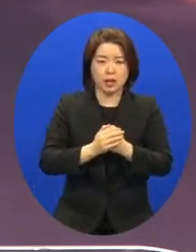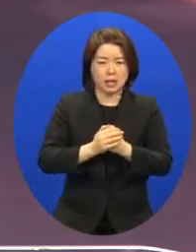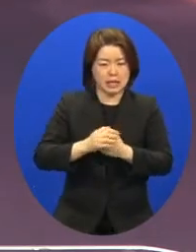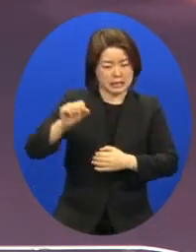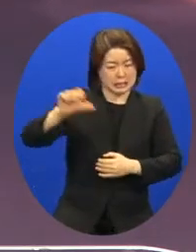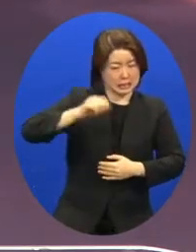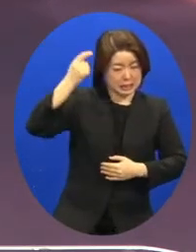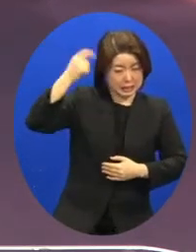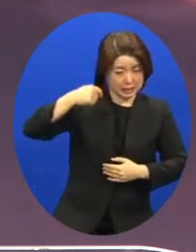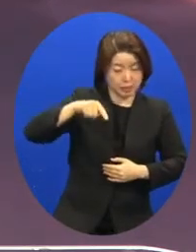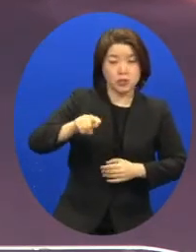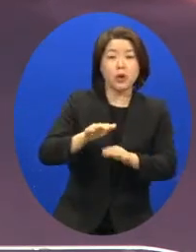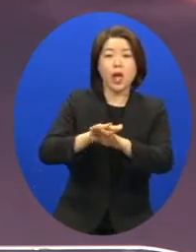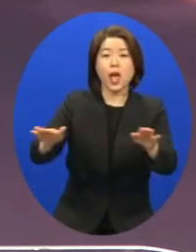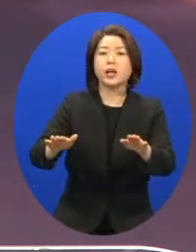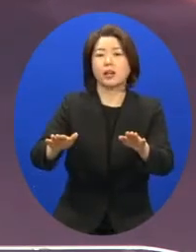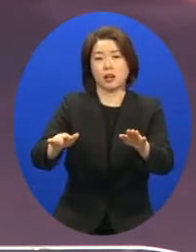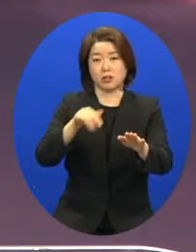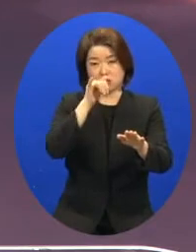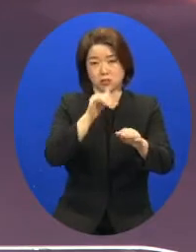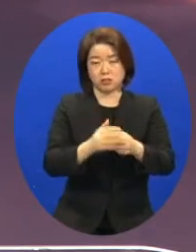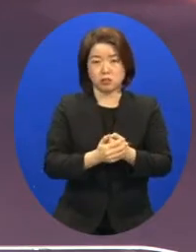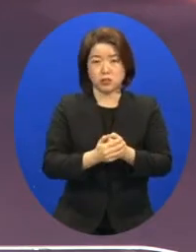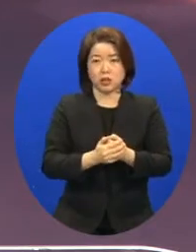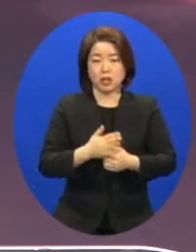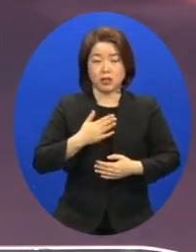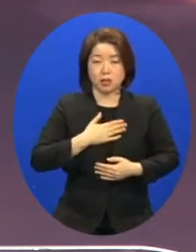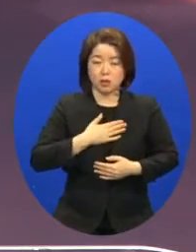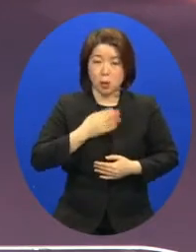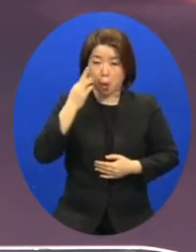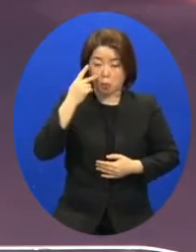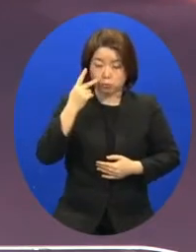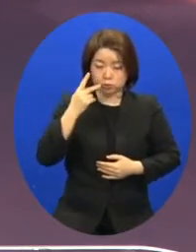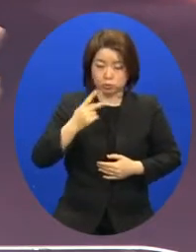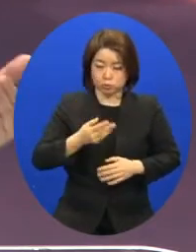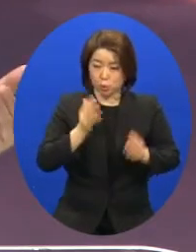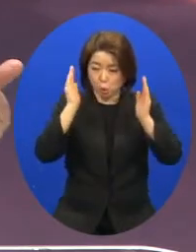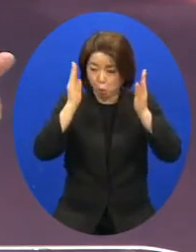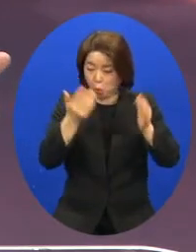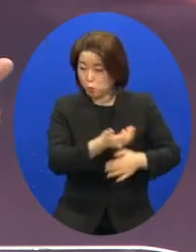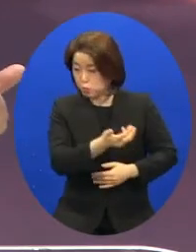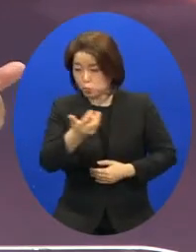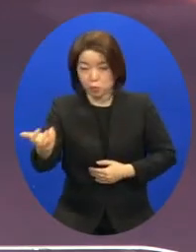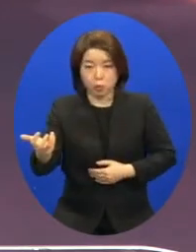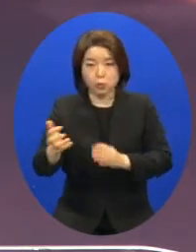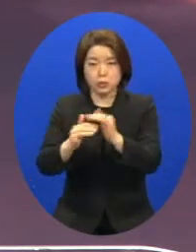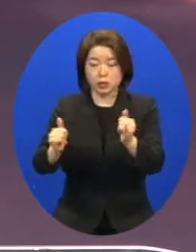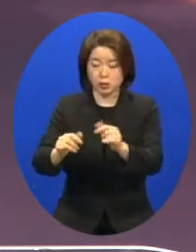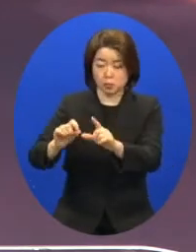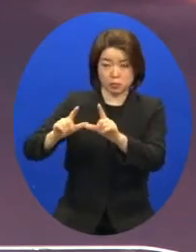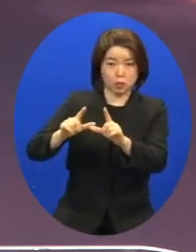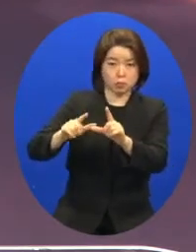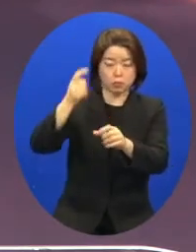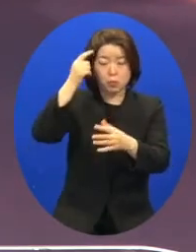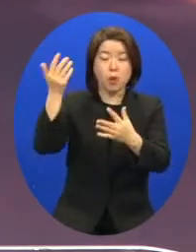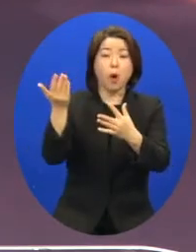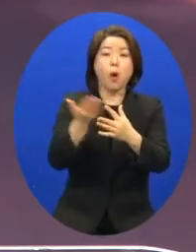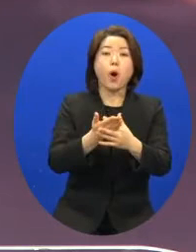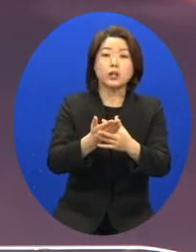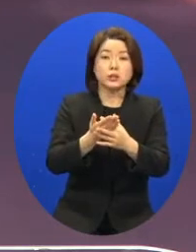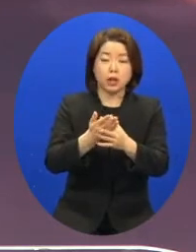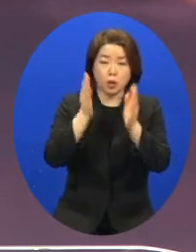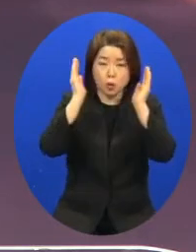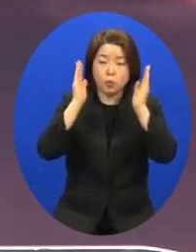것이었습니다. 저는 미국에 유학 온 사람, 특히 미국 코스타에 온 분들은 대부분 박사학위 과정에 있는